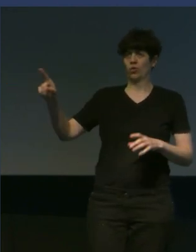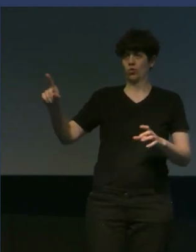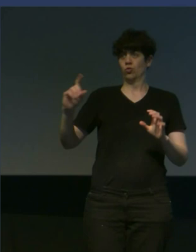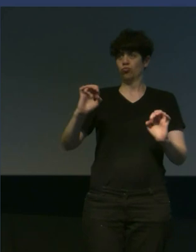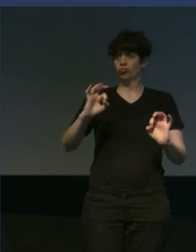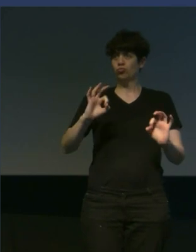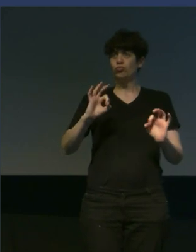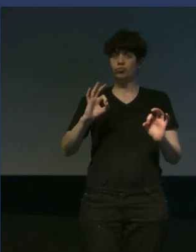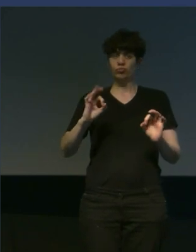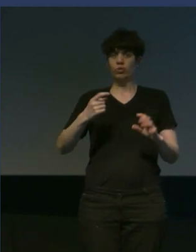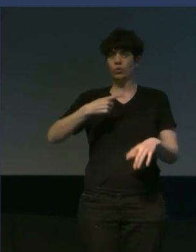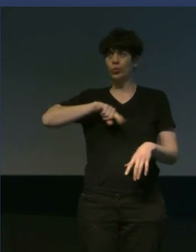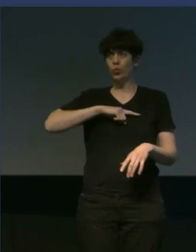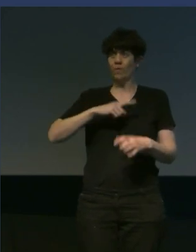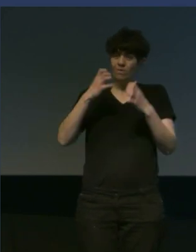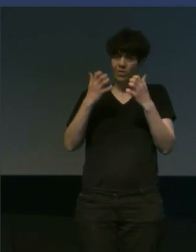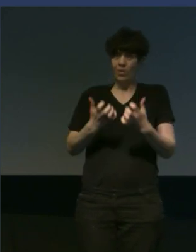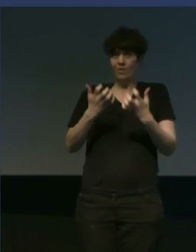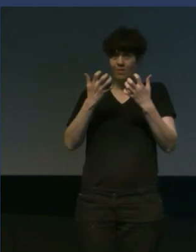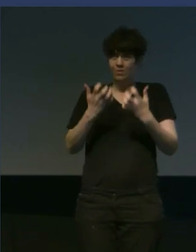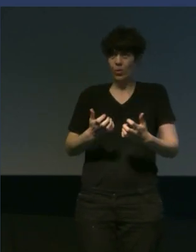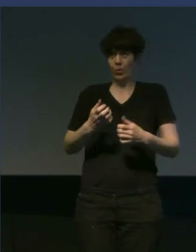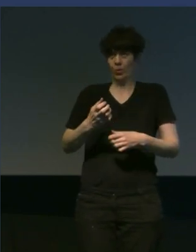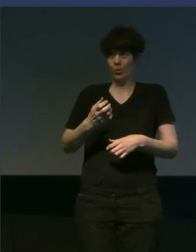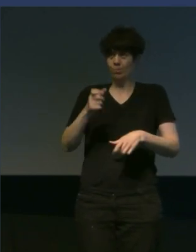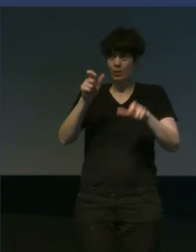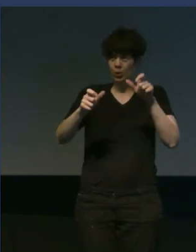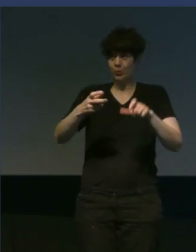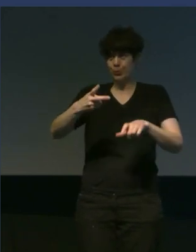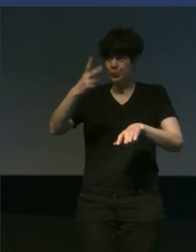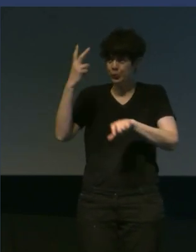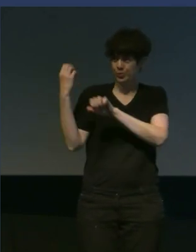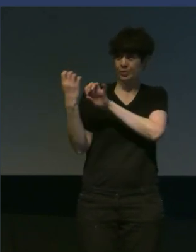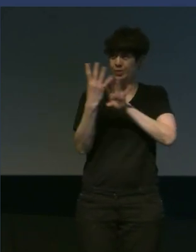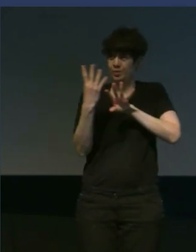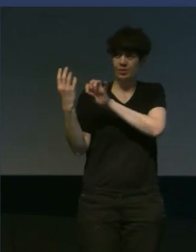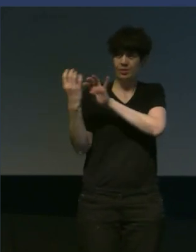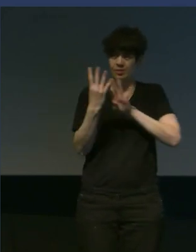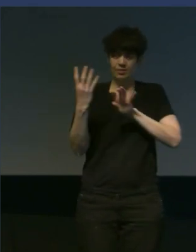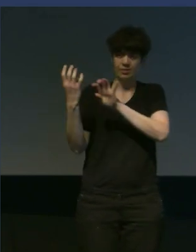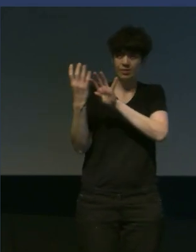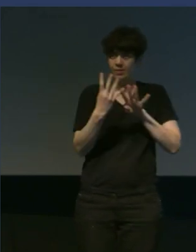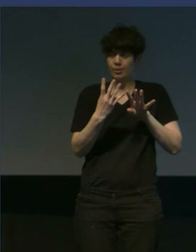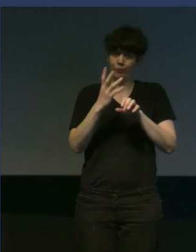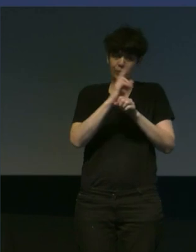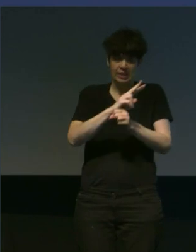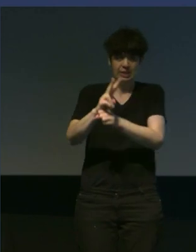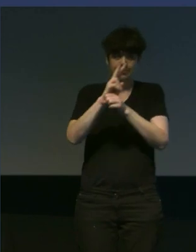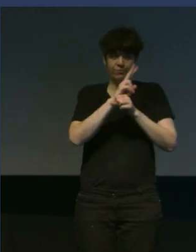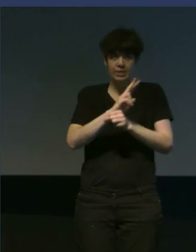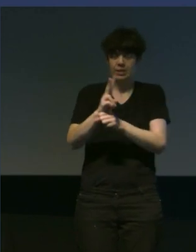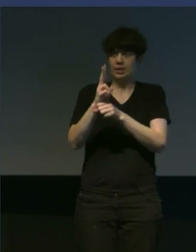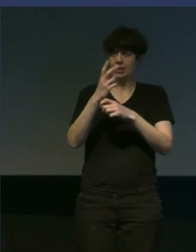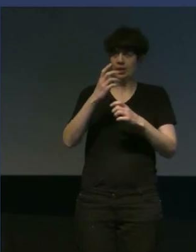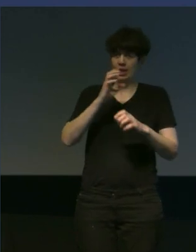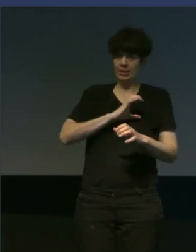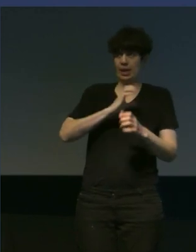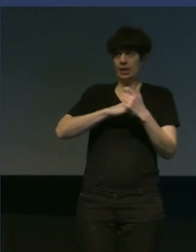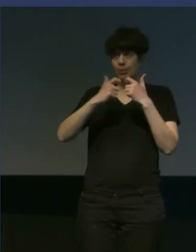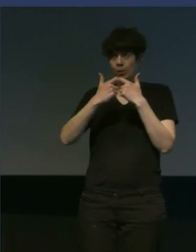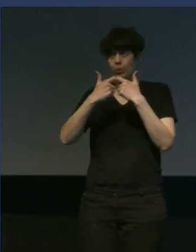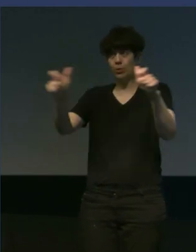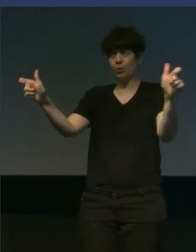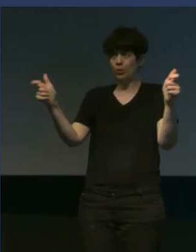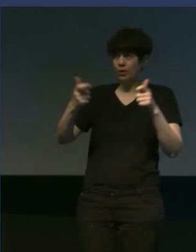justement, on fait en sorte, on veut qu'il y ait plus de personnes justement à pouvoir venir faire des visites et de rendre le plus accessible